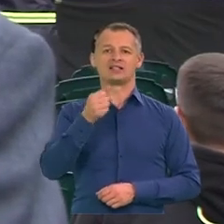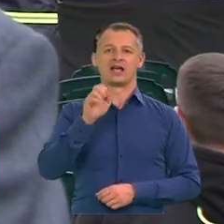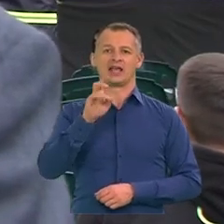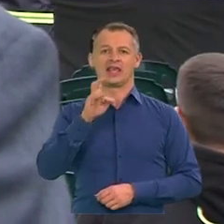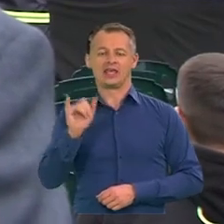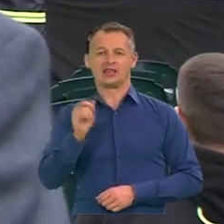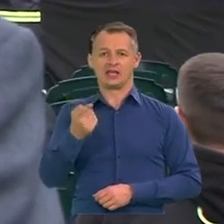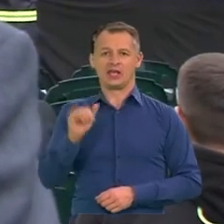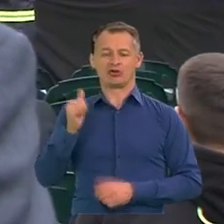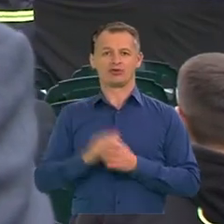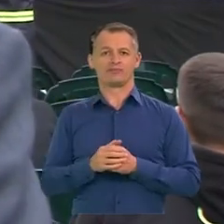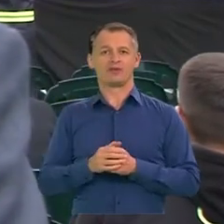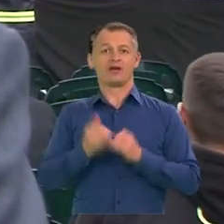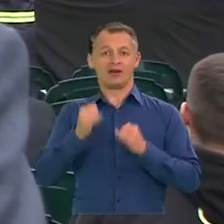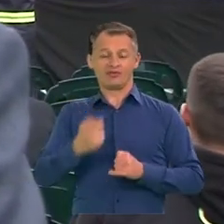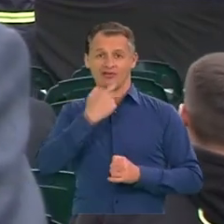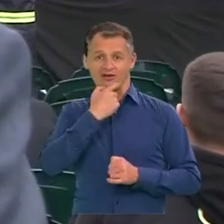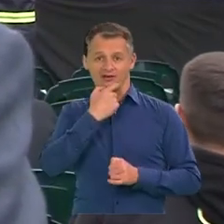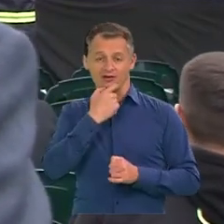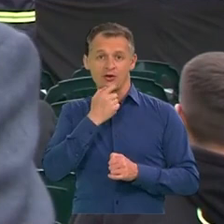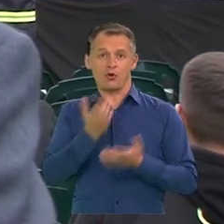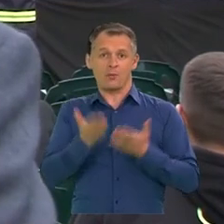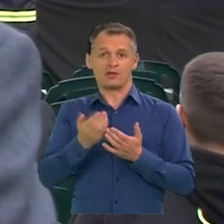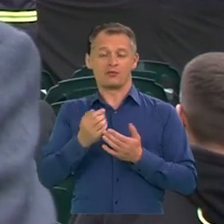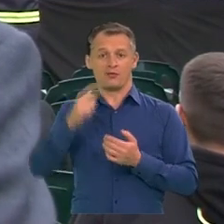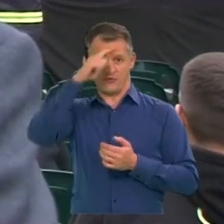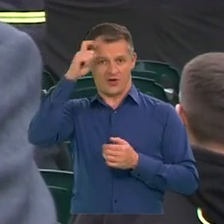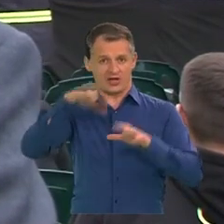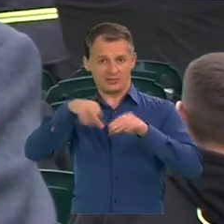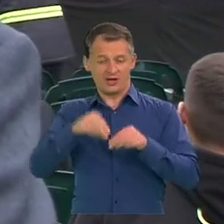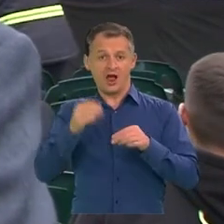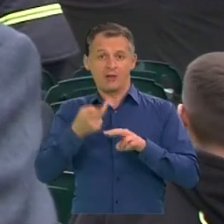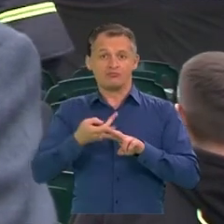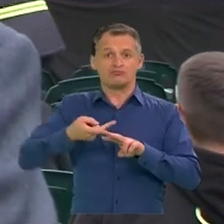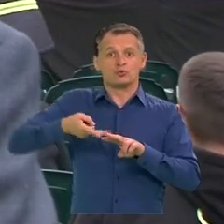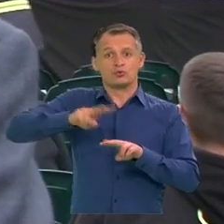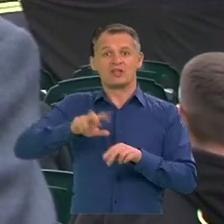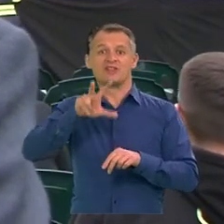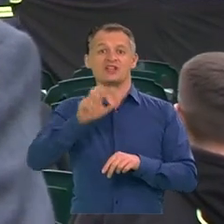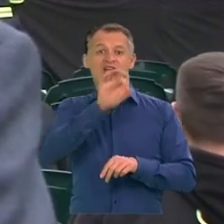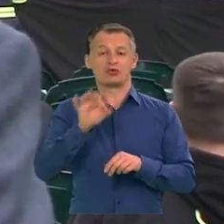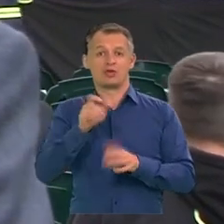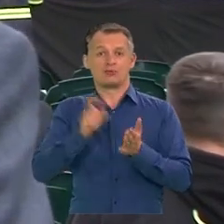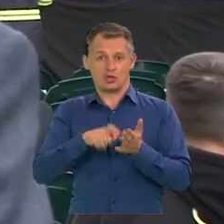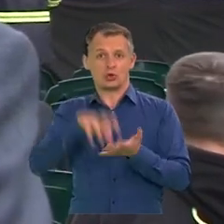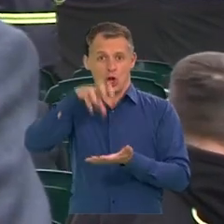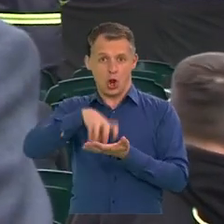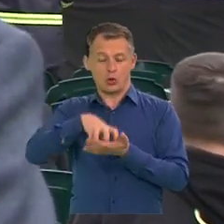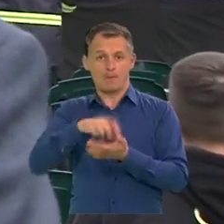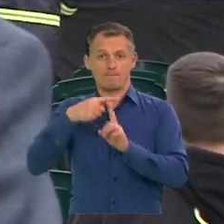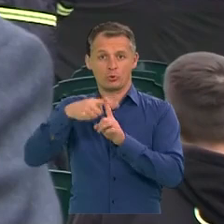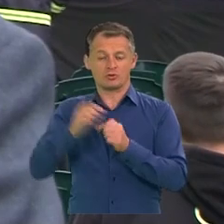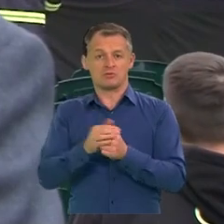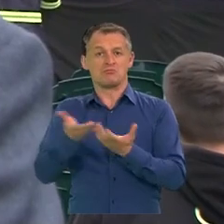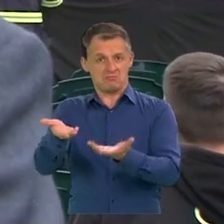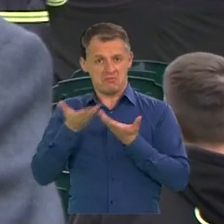de minister pentru admiterea din vară, am solicitat suplimentarea cu 30% a acestor locuri, suplimentare care